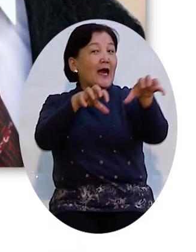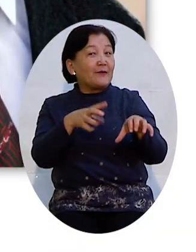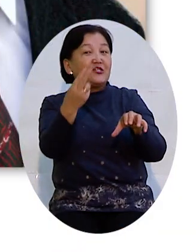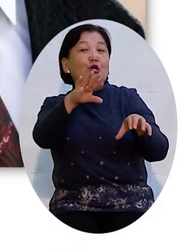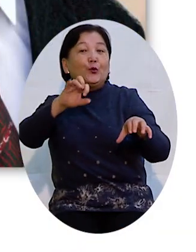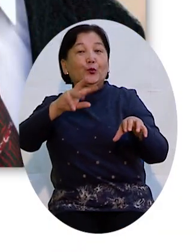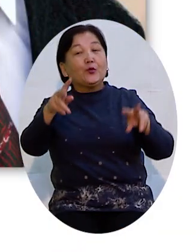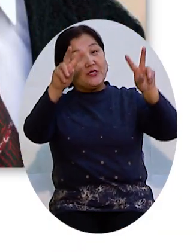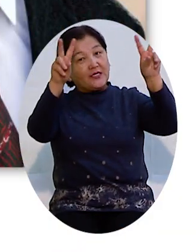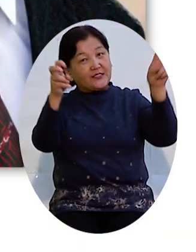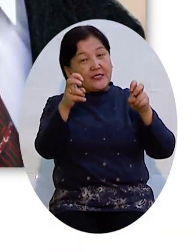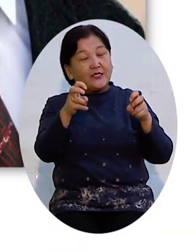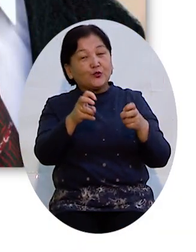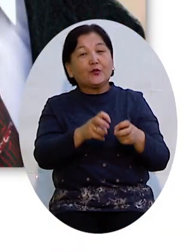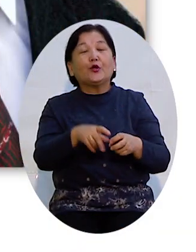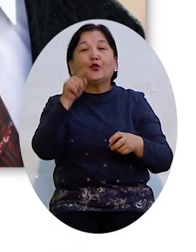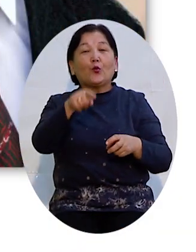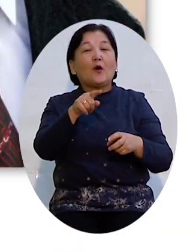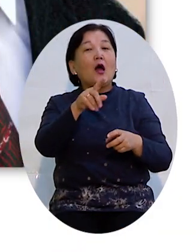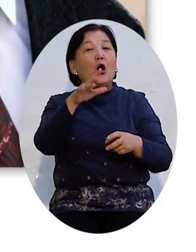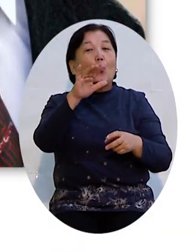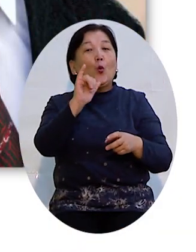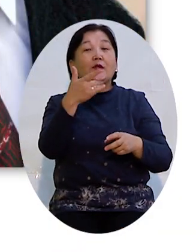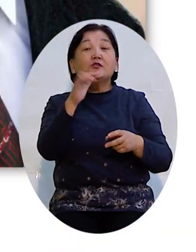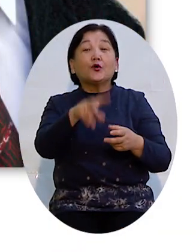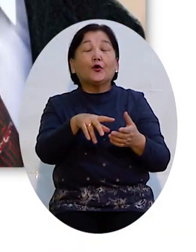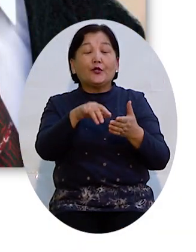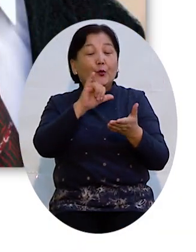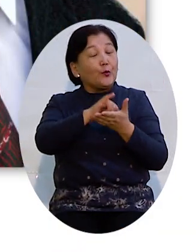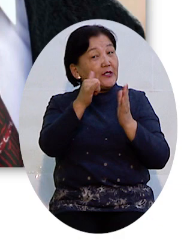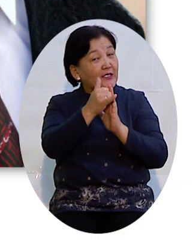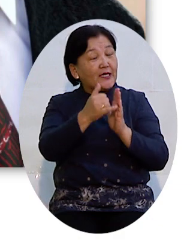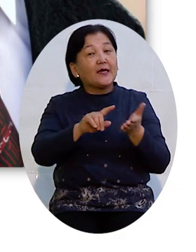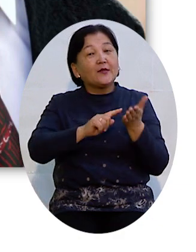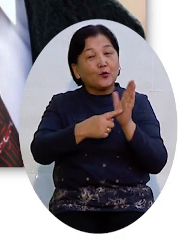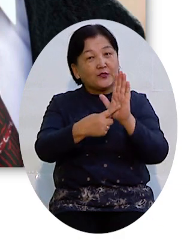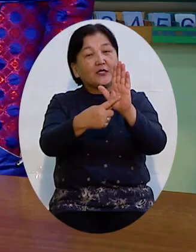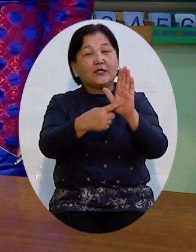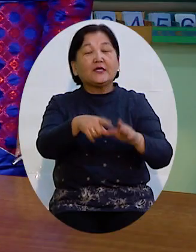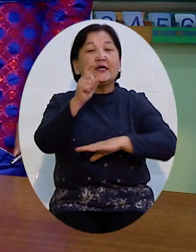зохиол дээр суурлан зохиолын утга санааг тусхан хүлээж авах гэсэн хичээл орё.